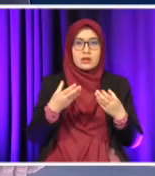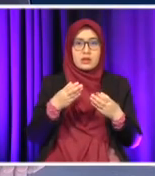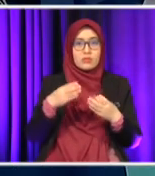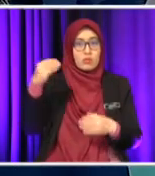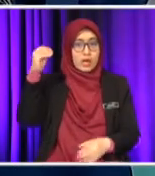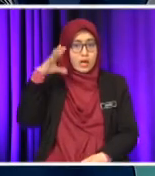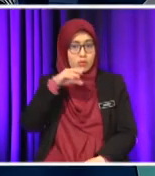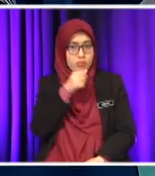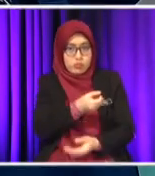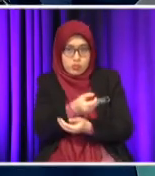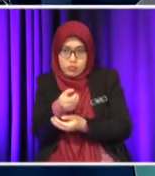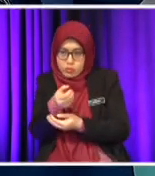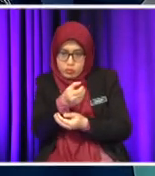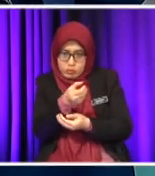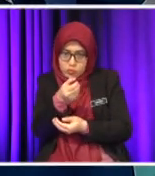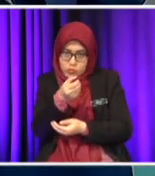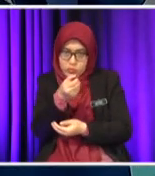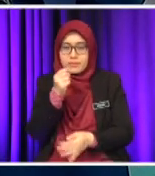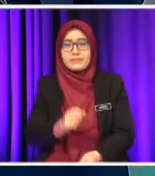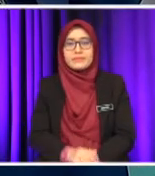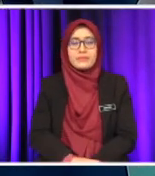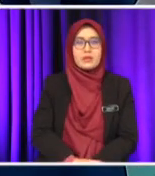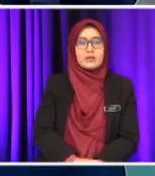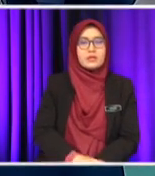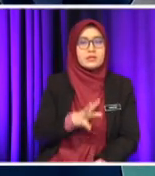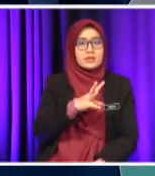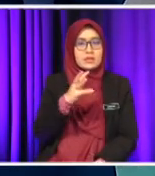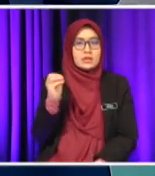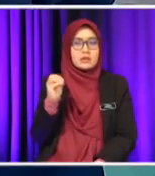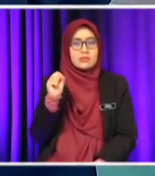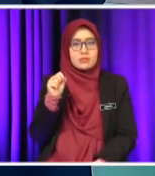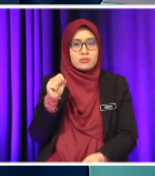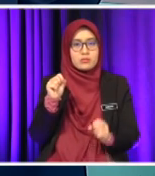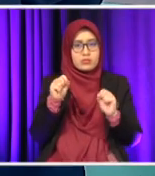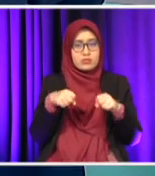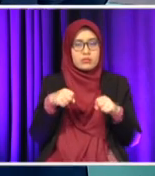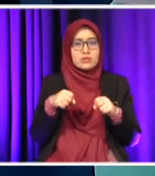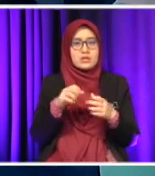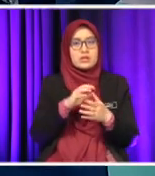ada juga pen yang boleh berfungsi sebagai penyentuh screen tertentu